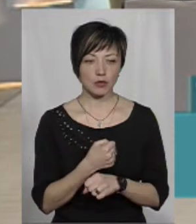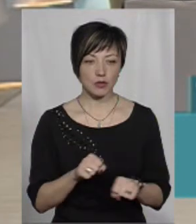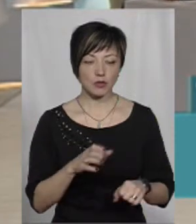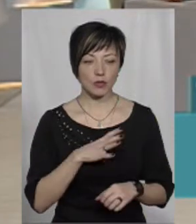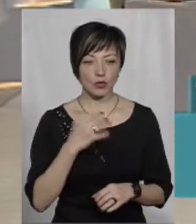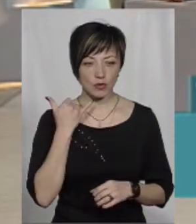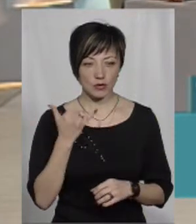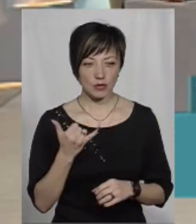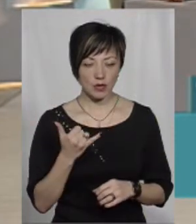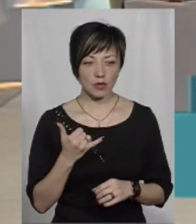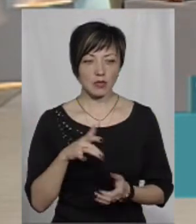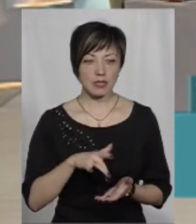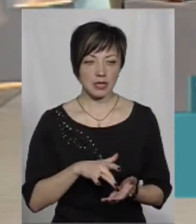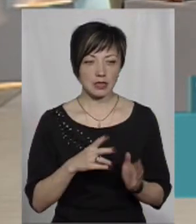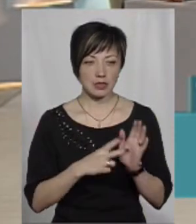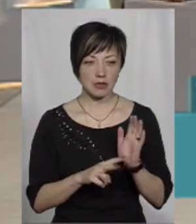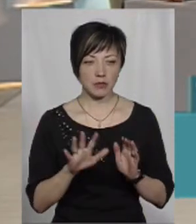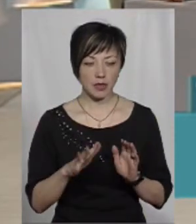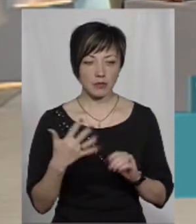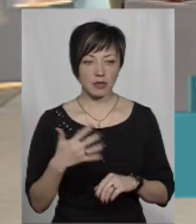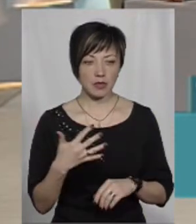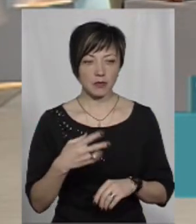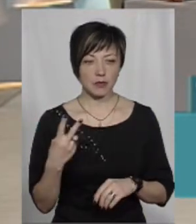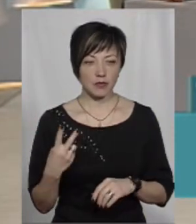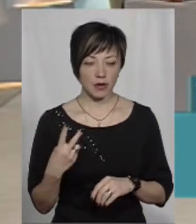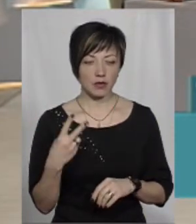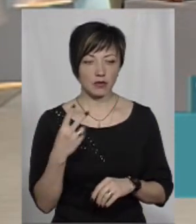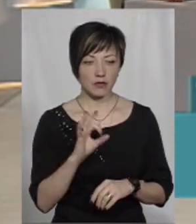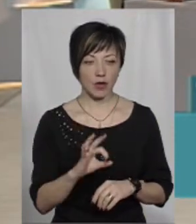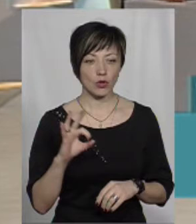було дозвонитися в колл-центр на